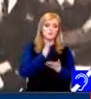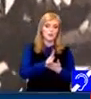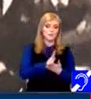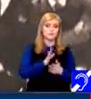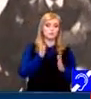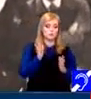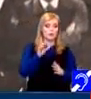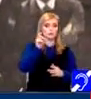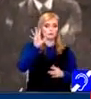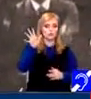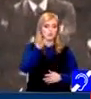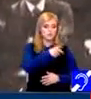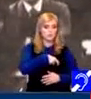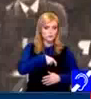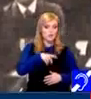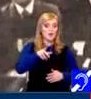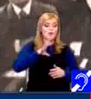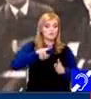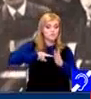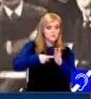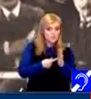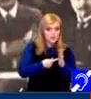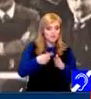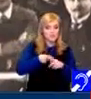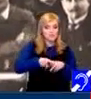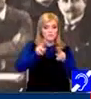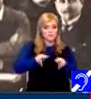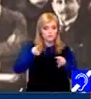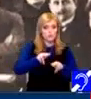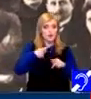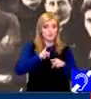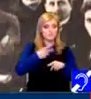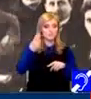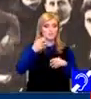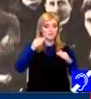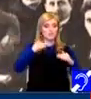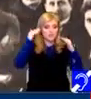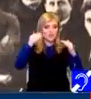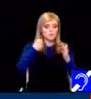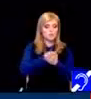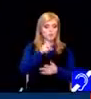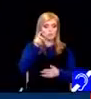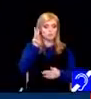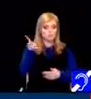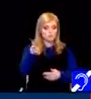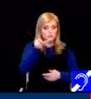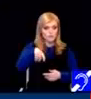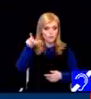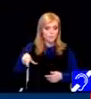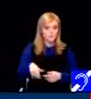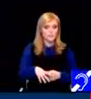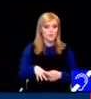105 deputați, la insistența lui, deci această cifră crește până la 120.